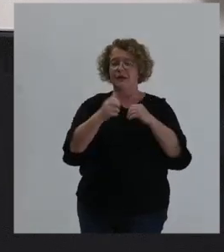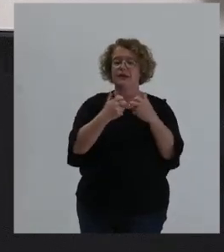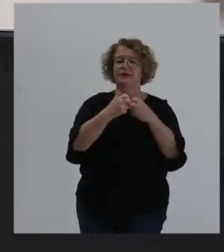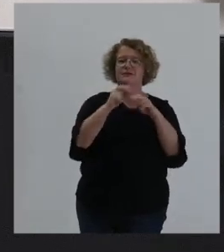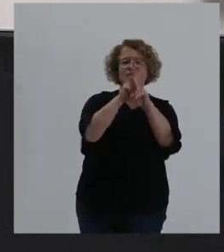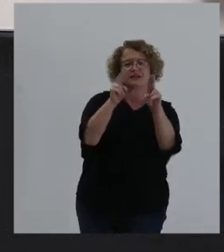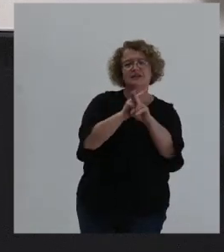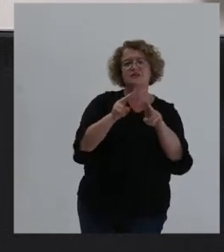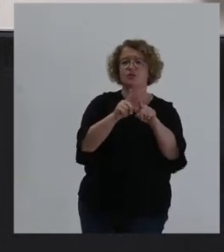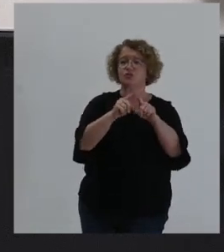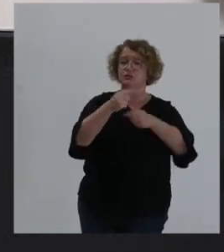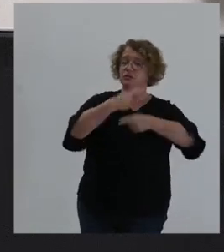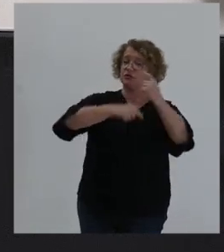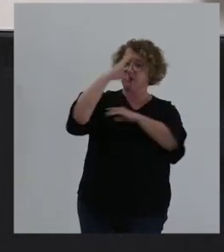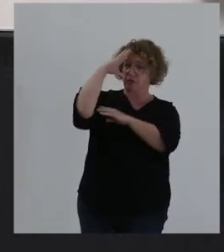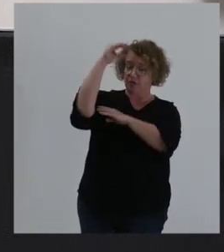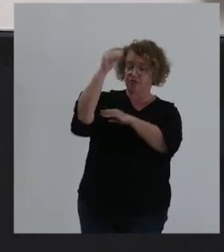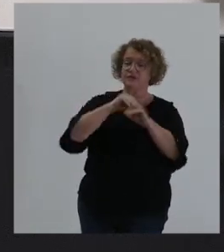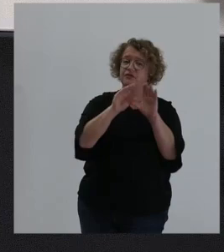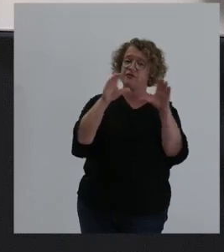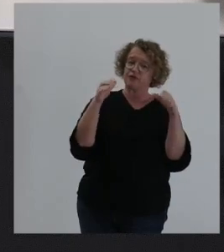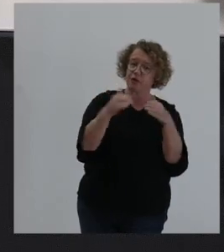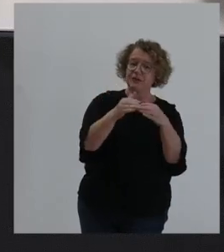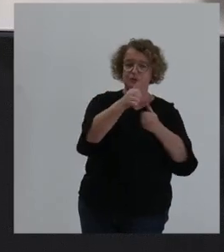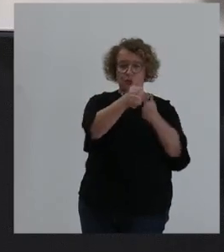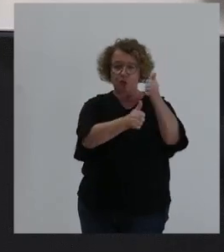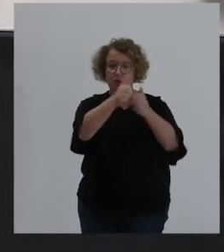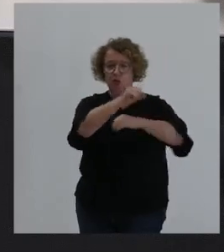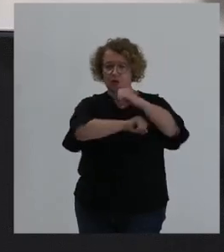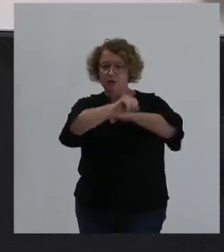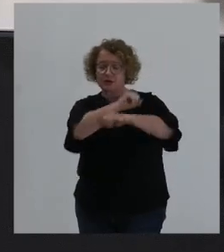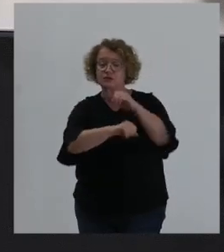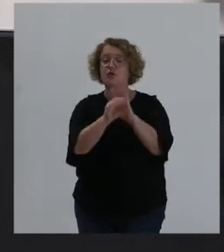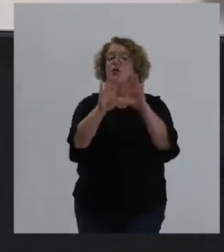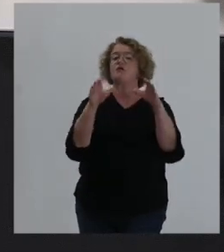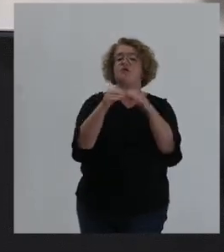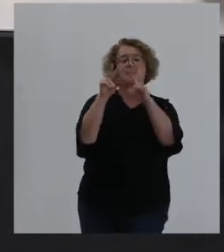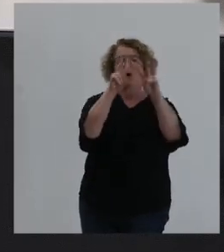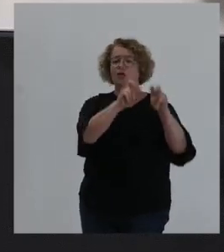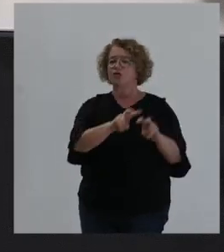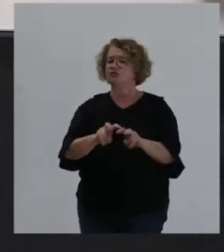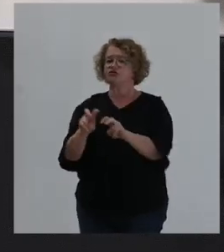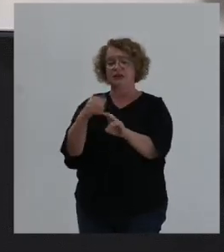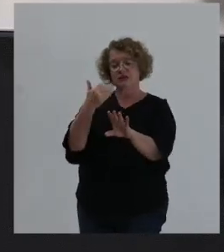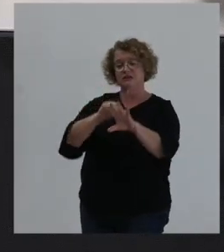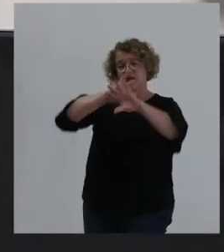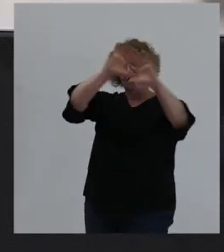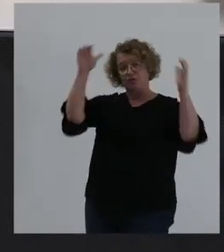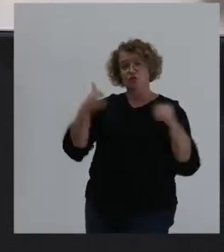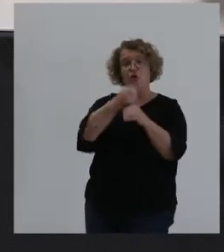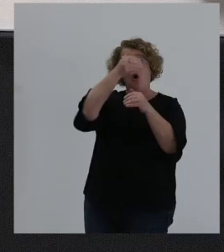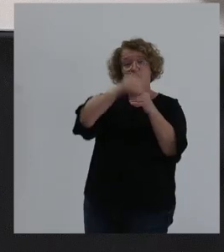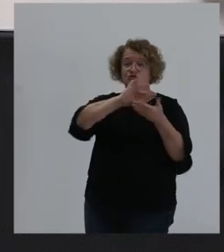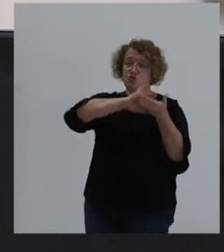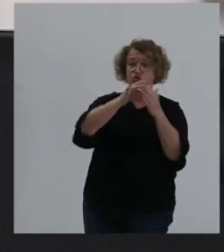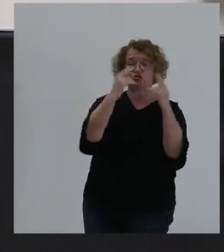d'internationalisation, de professionnalisation, de formation au concours, de formation à la recherche, qui sont des enjeux tout aussi nobles les uns que